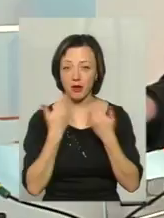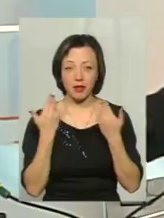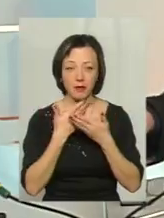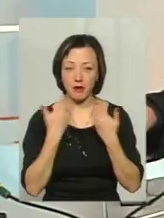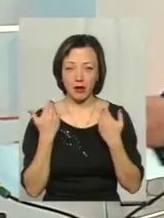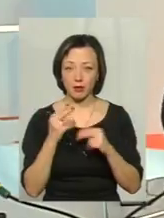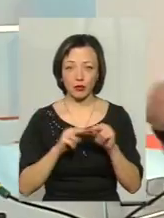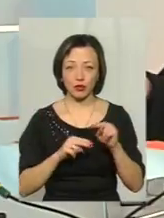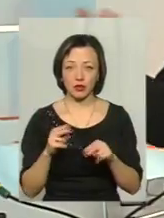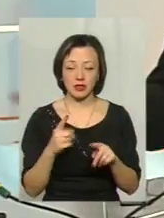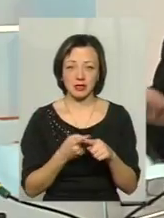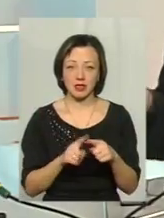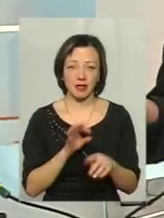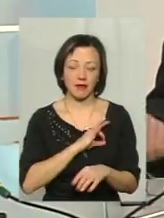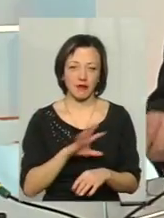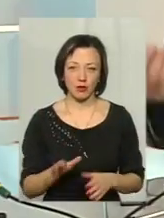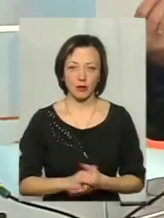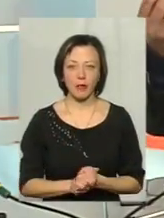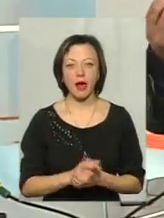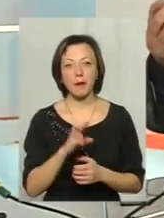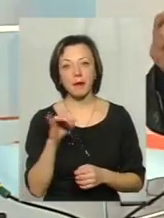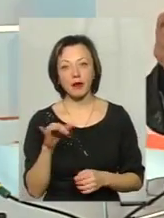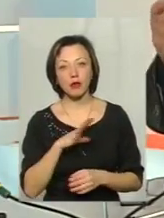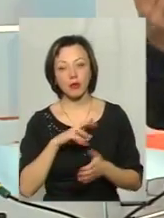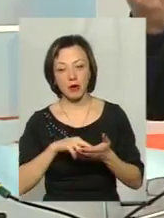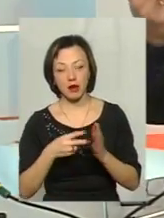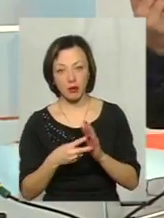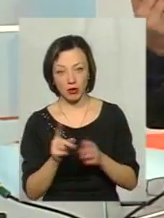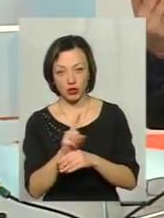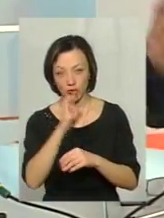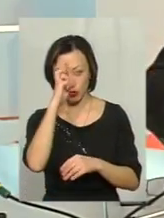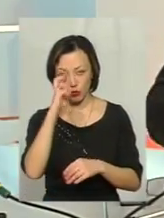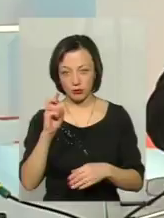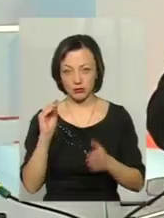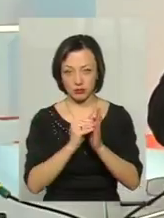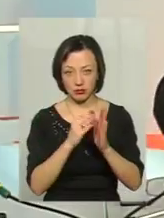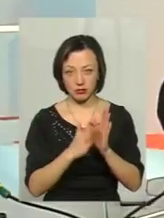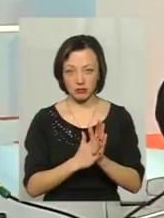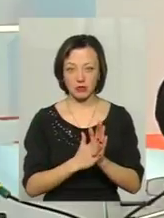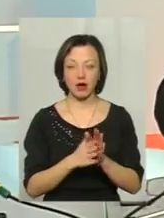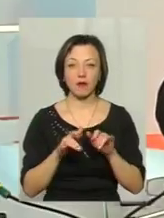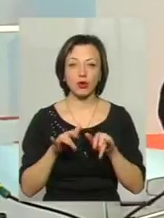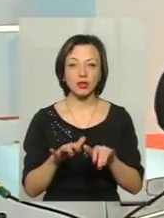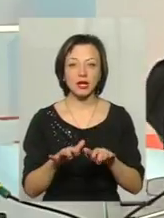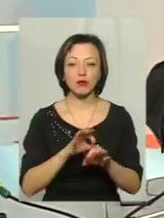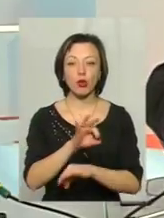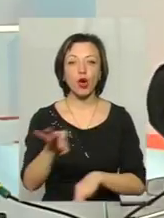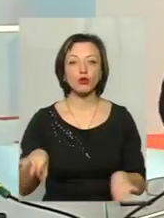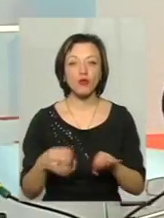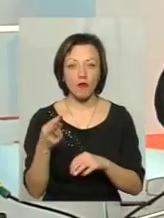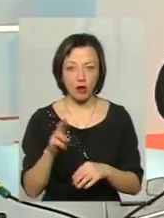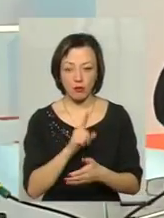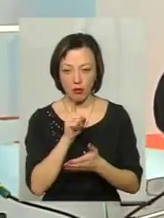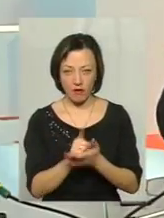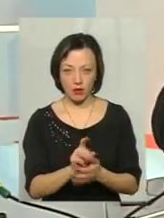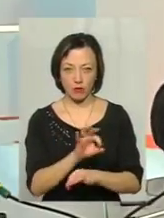да, і вони не будують, тому що це невигодно будівель. А якби йому було передбачено в державних будівельних на процесі проектування, що він